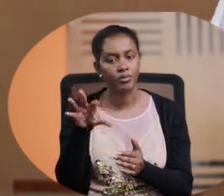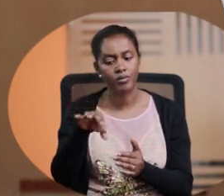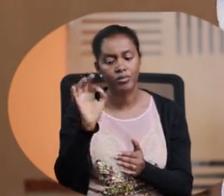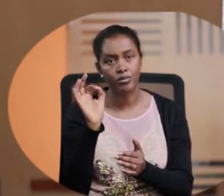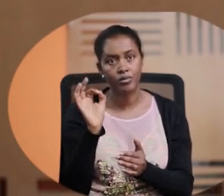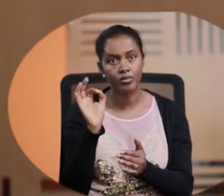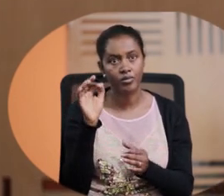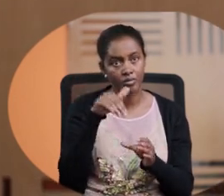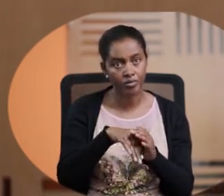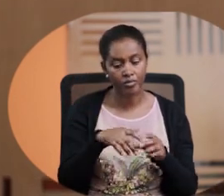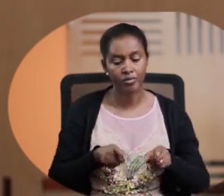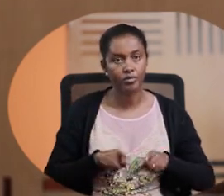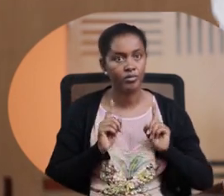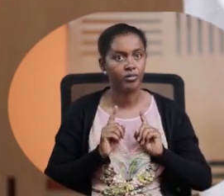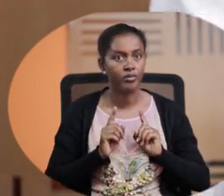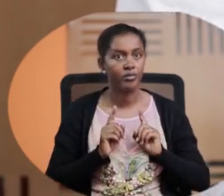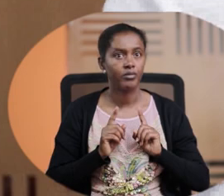yoo achi keessa jiraate